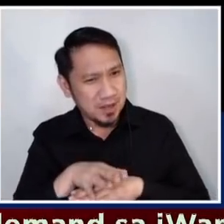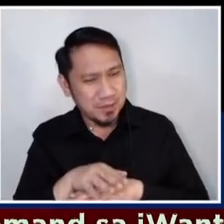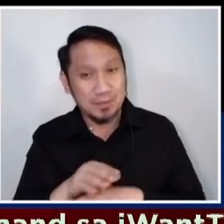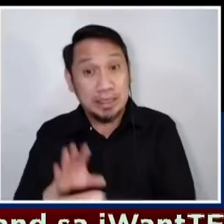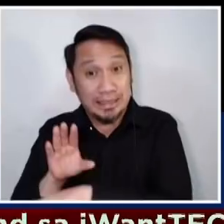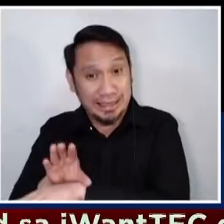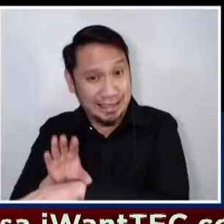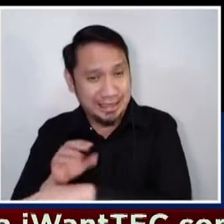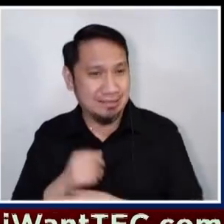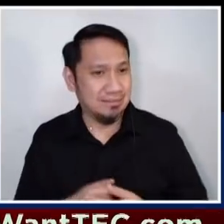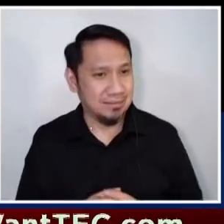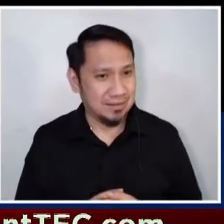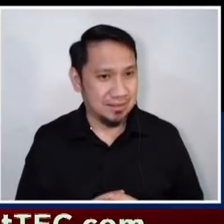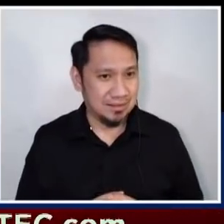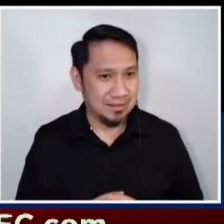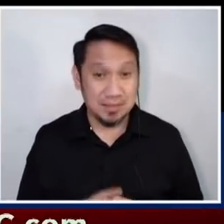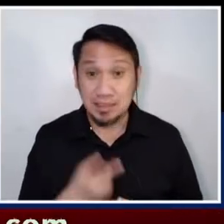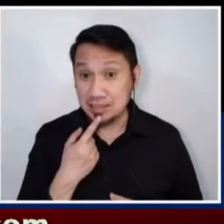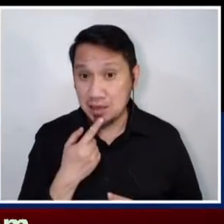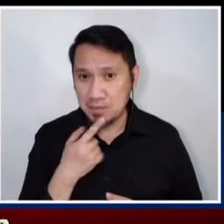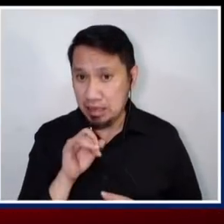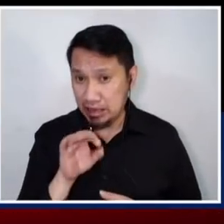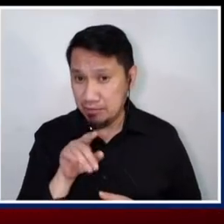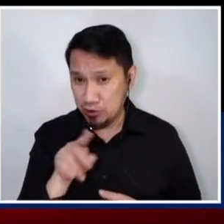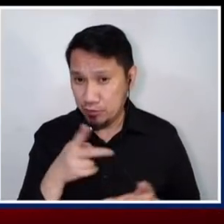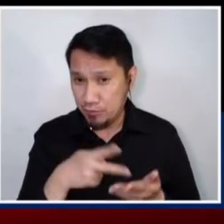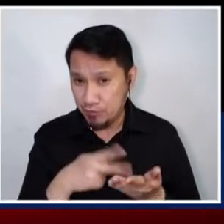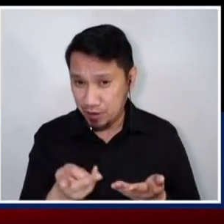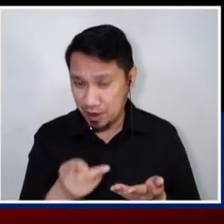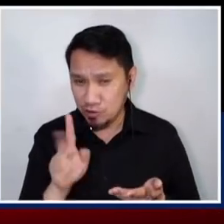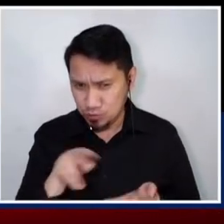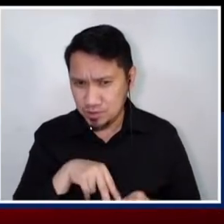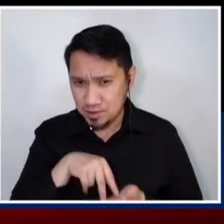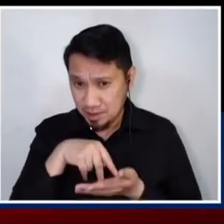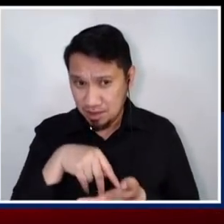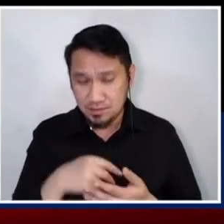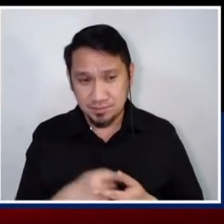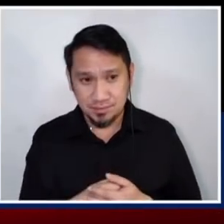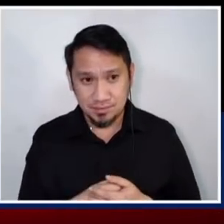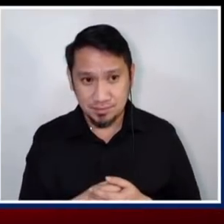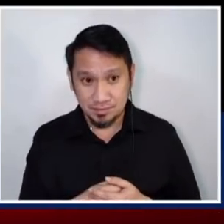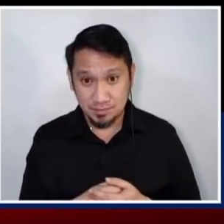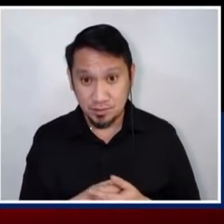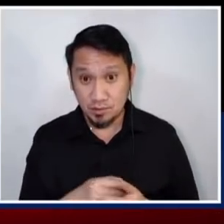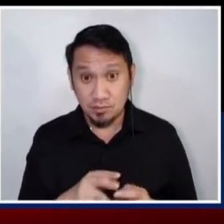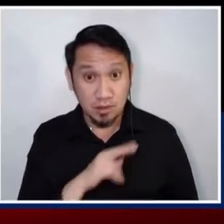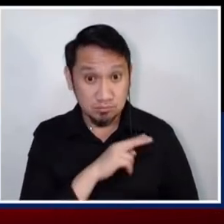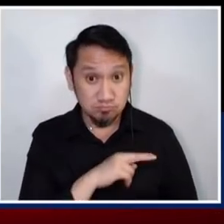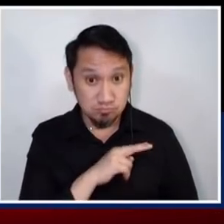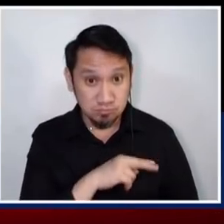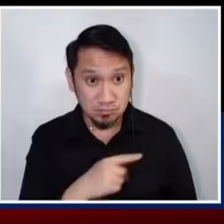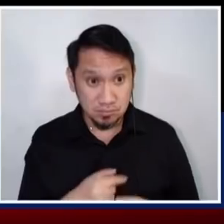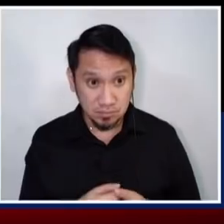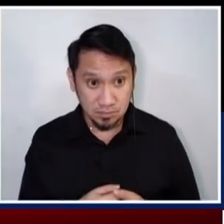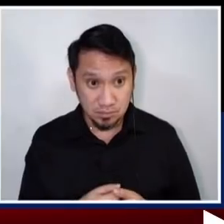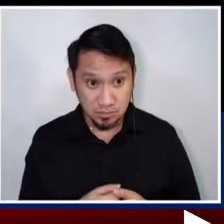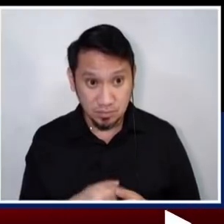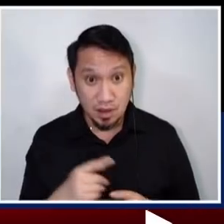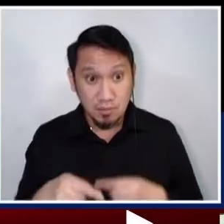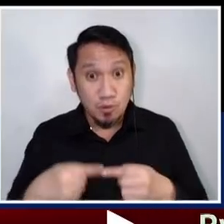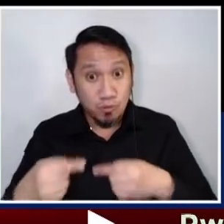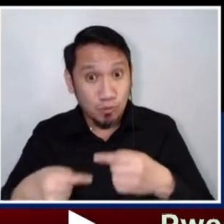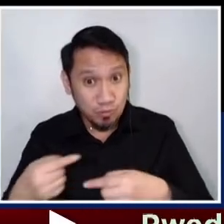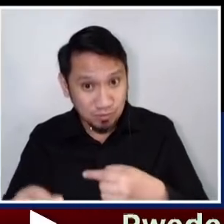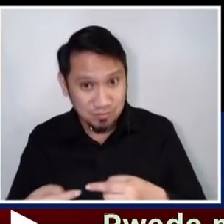iba, kung saan ka daw nadapa, doon ka babangon. Natural! Alam nga namang gugulong ka